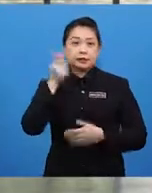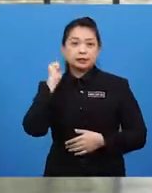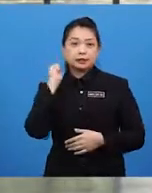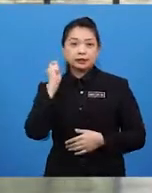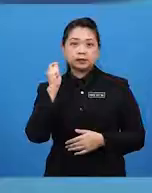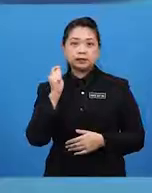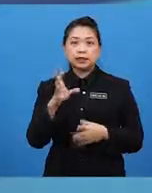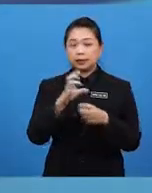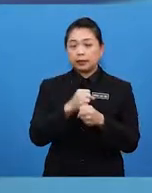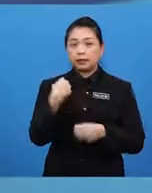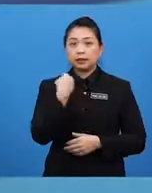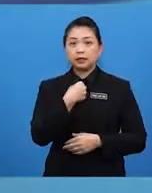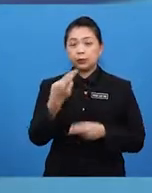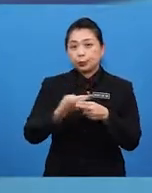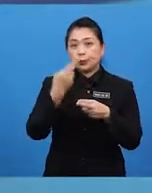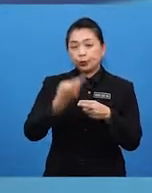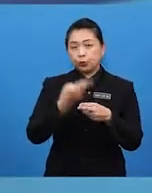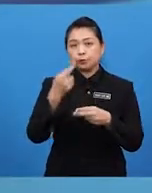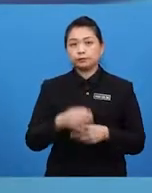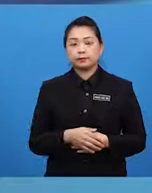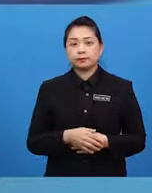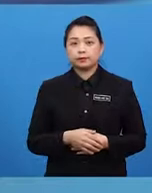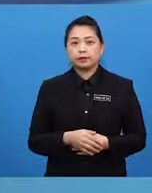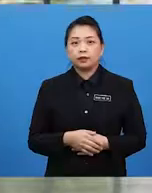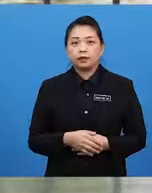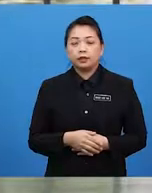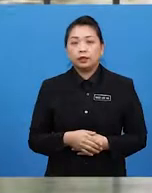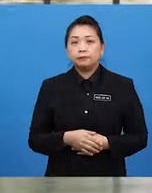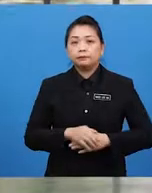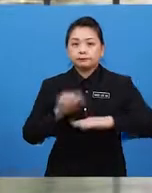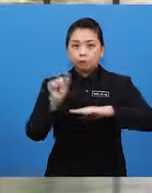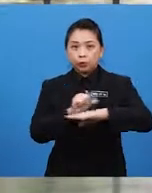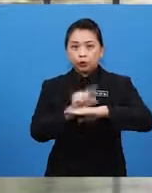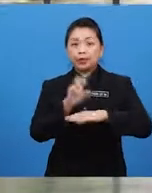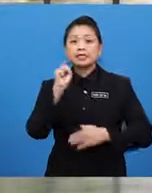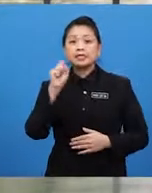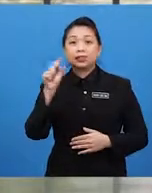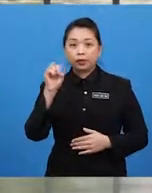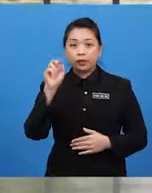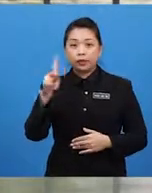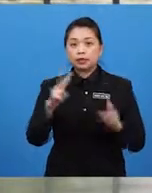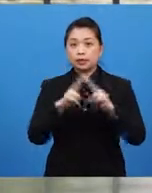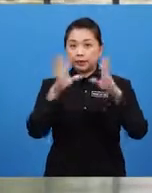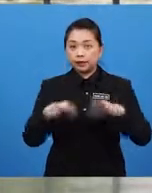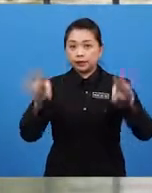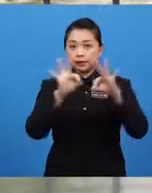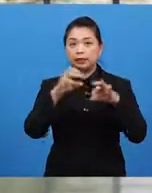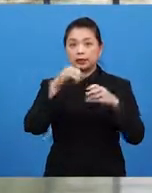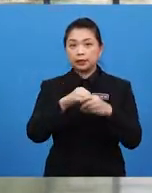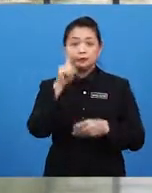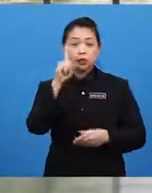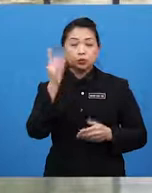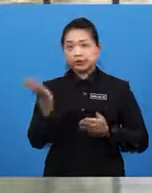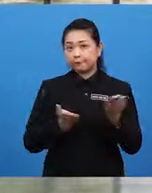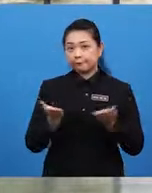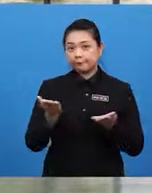tadi dapat kita rumuskan bahwa penggunaan stok sangat penting dalam suatu